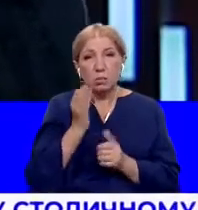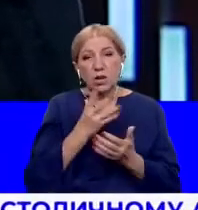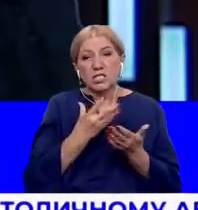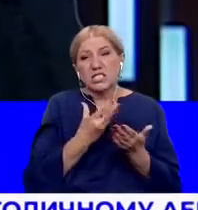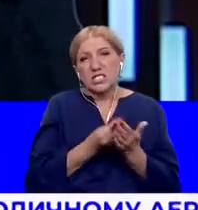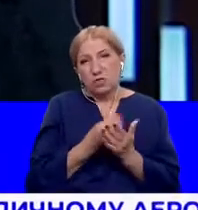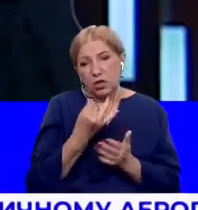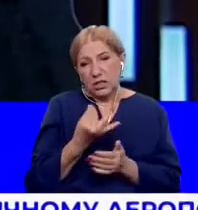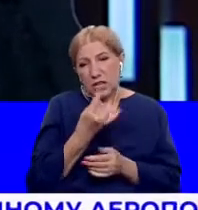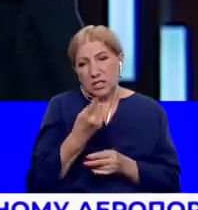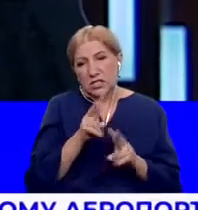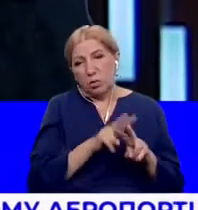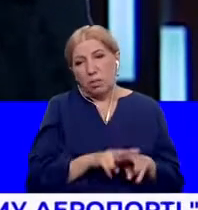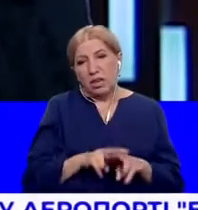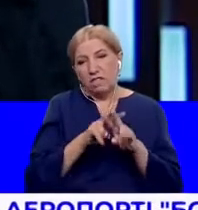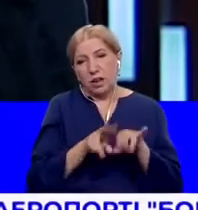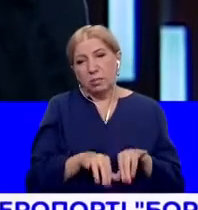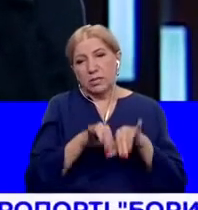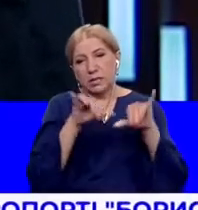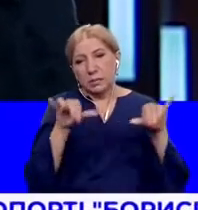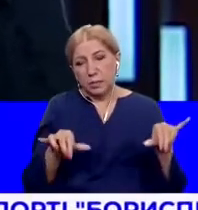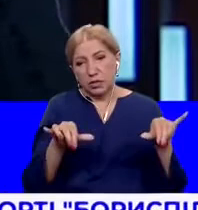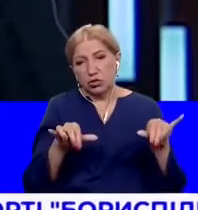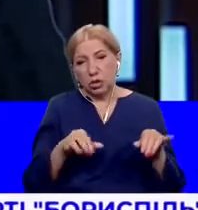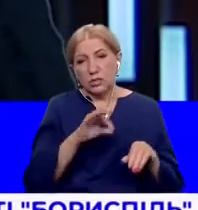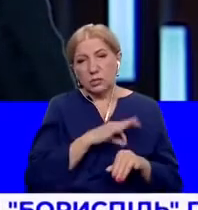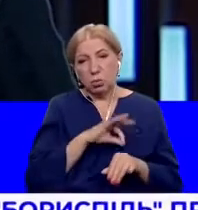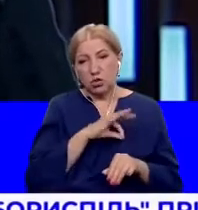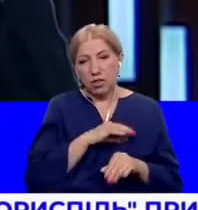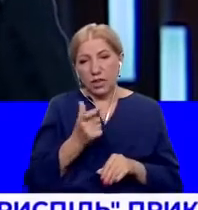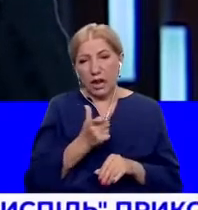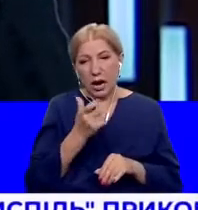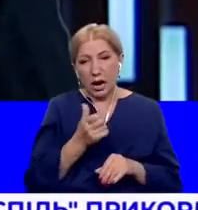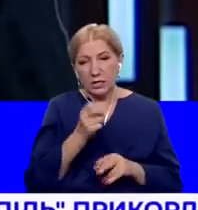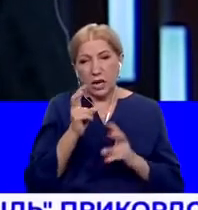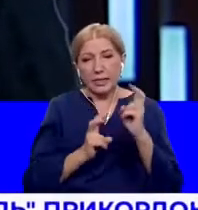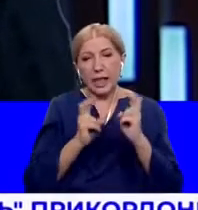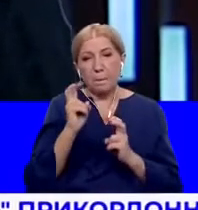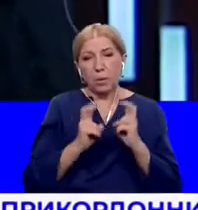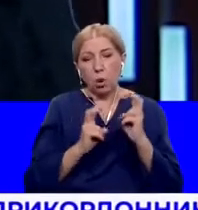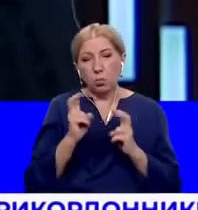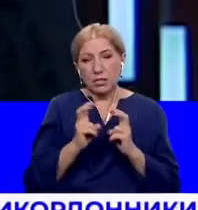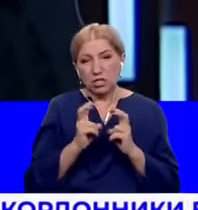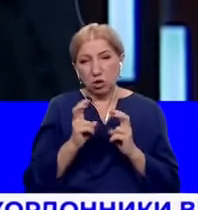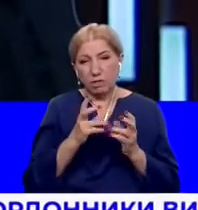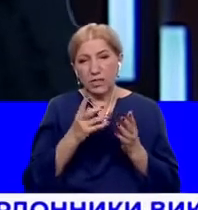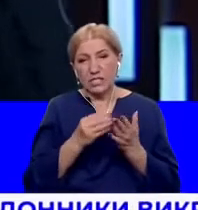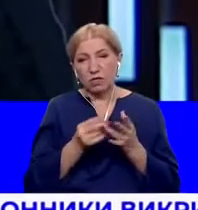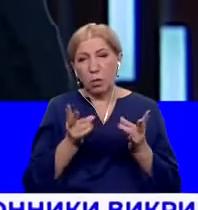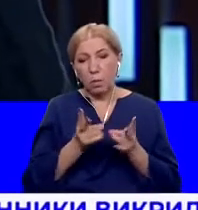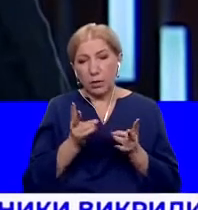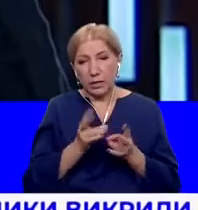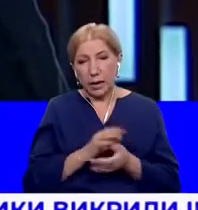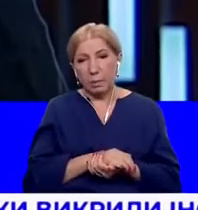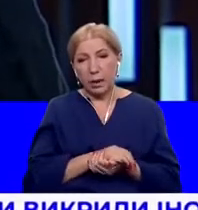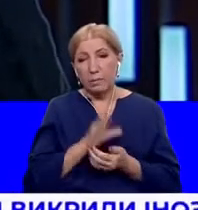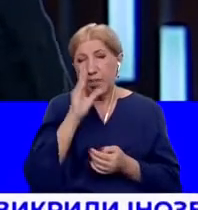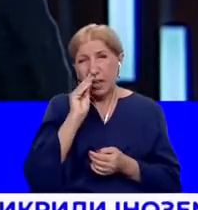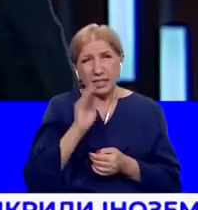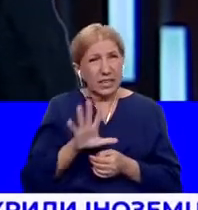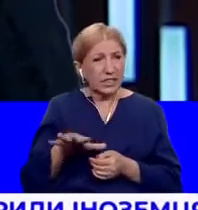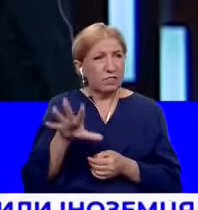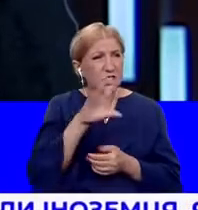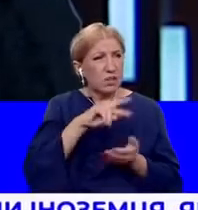інтереси, тому що Європа збільшує споживання газу на промислові свої потреби, не дивлячись на